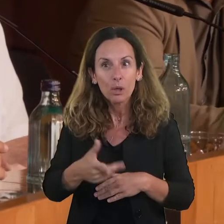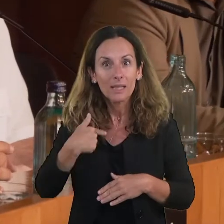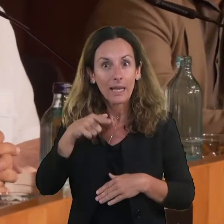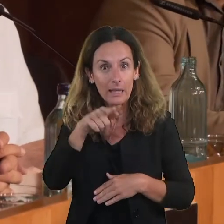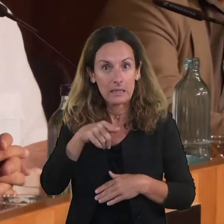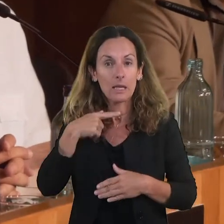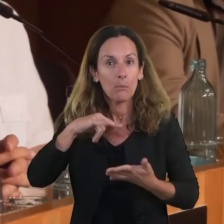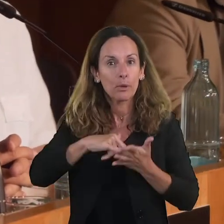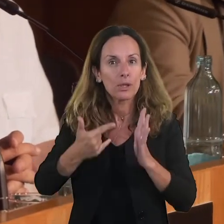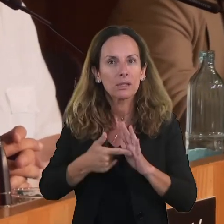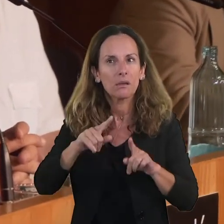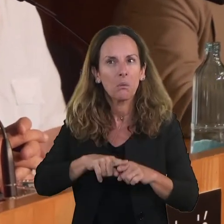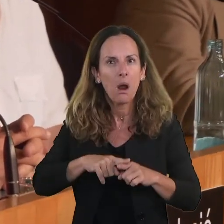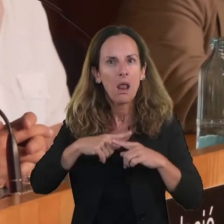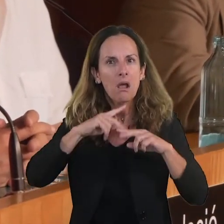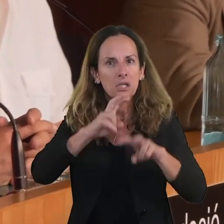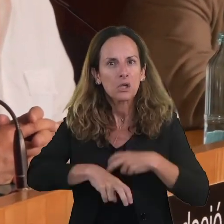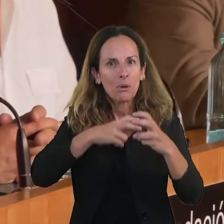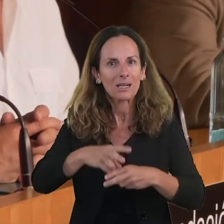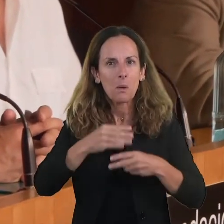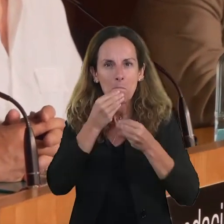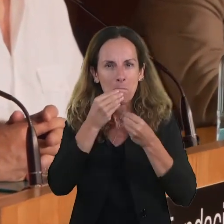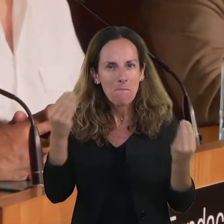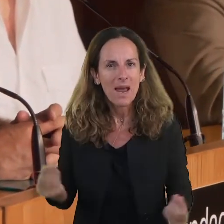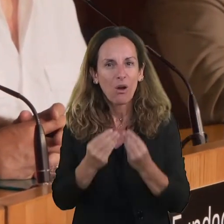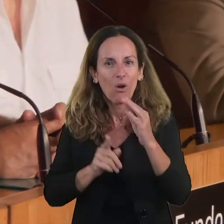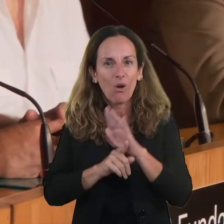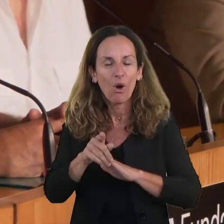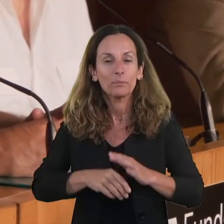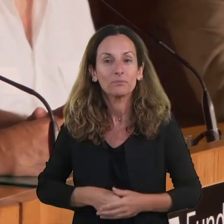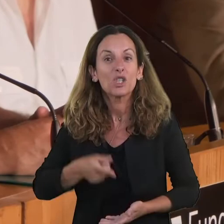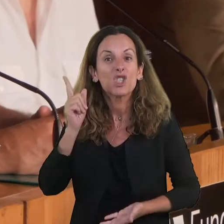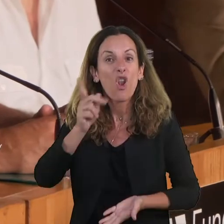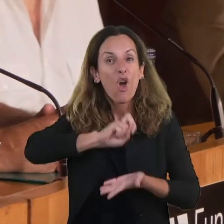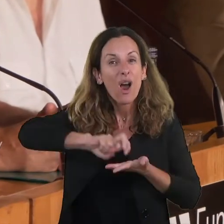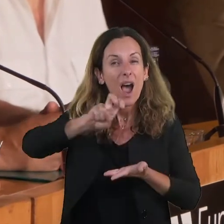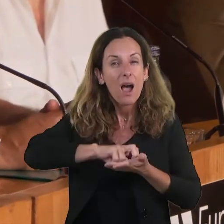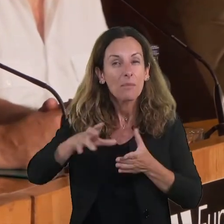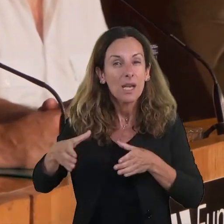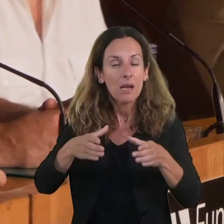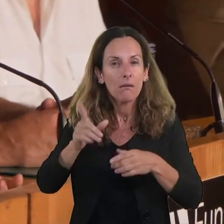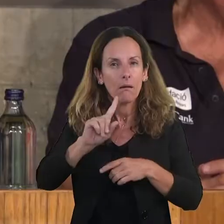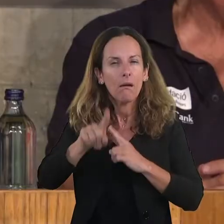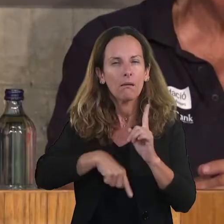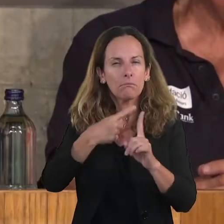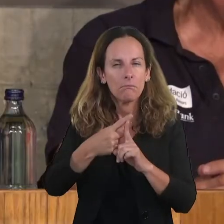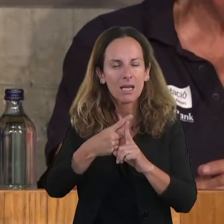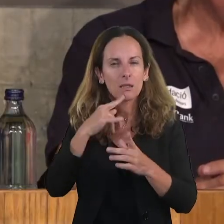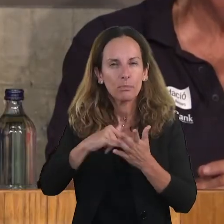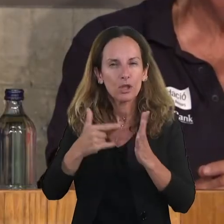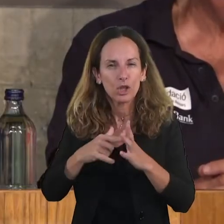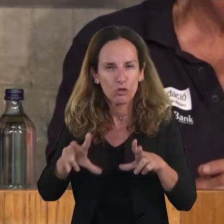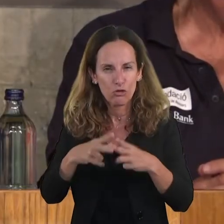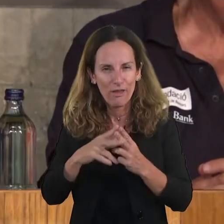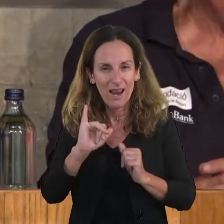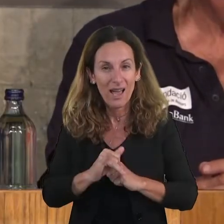que a més torna gran, com molt bé s'ha explicat avui aquí, perquè no només se restringeix a una caminada, sinó també a un projecte social, on tota la